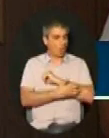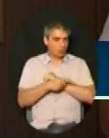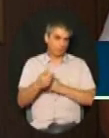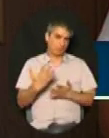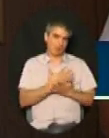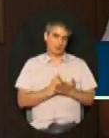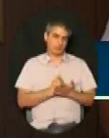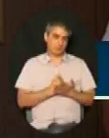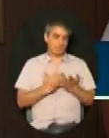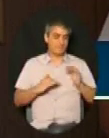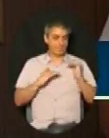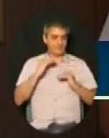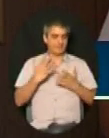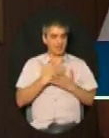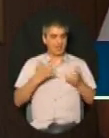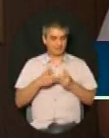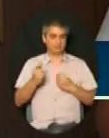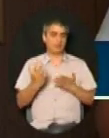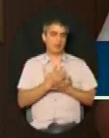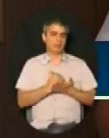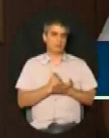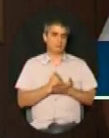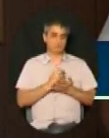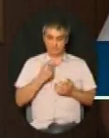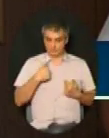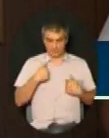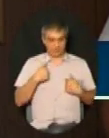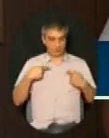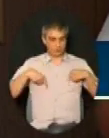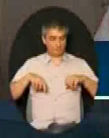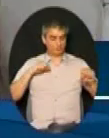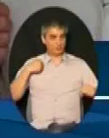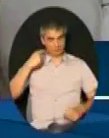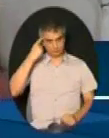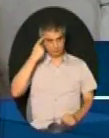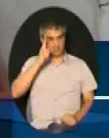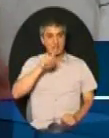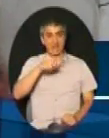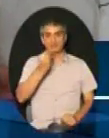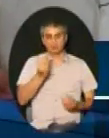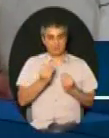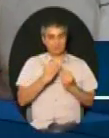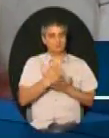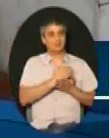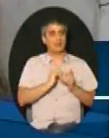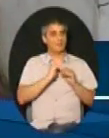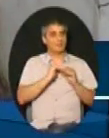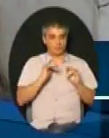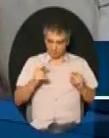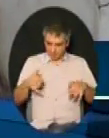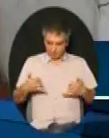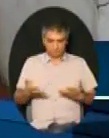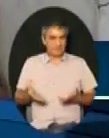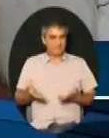הכנסה, ופערים חברתיים זה הכנסה. ואם אני כיו"ר הסתדרות, תחשוב, 1,000 שקל העלאת שכר המינימום, זה קרה